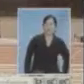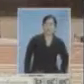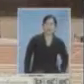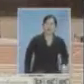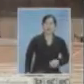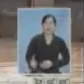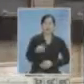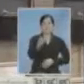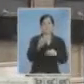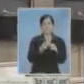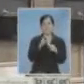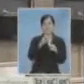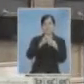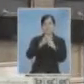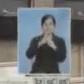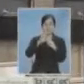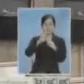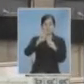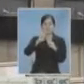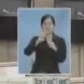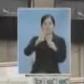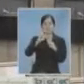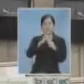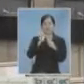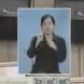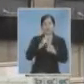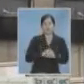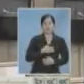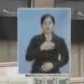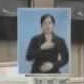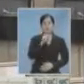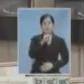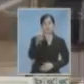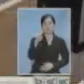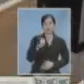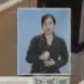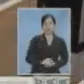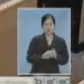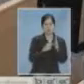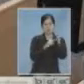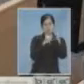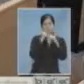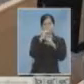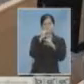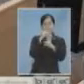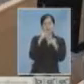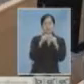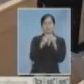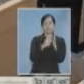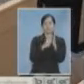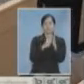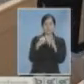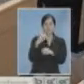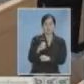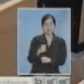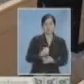ท่านประธานที่เคารพกับผมนายวิชัยลำสุธีสมาชิกสภาผู้แทนราษฎรจังหวัดระยองพรรคประชาธิปัตย์ท่าน